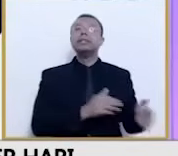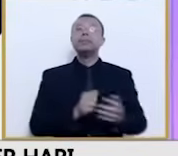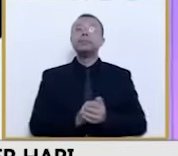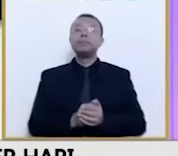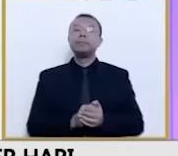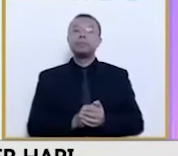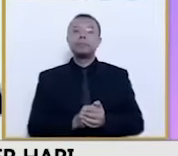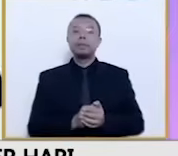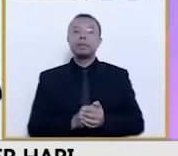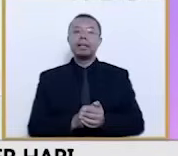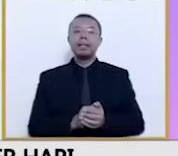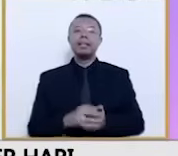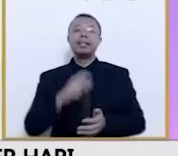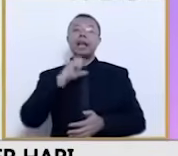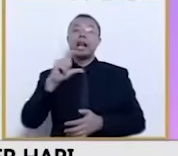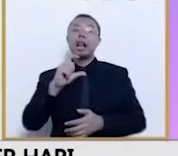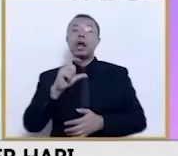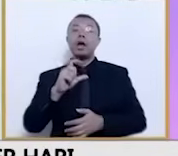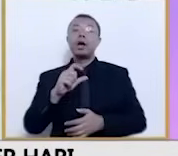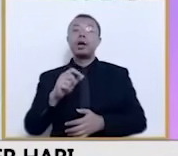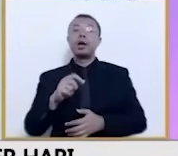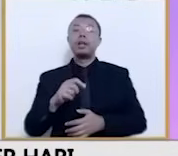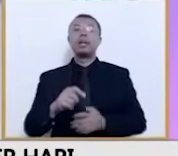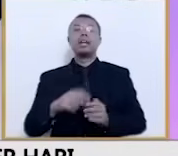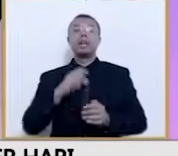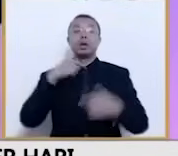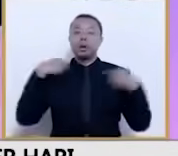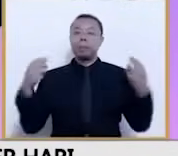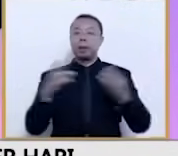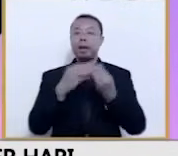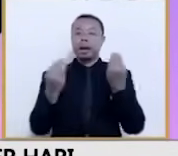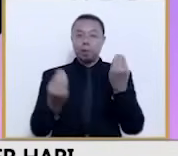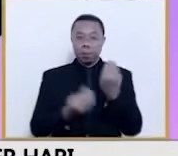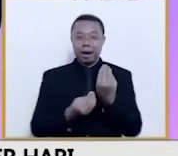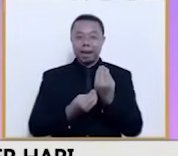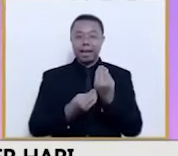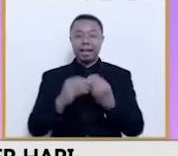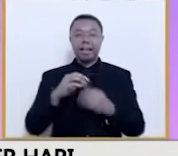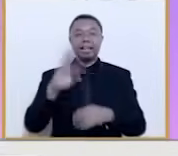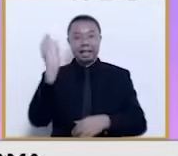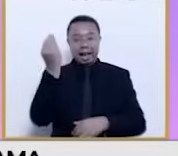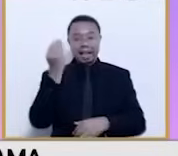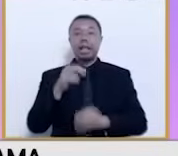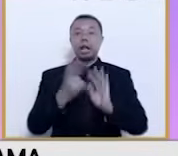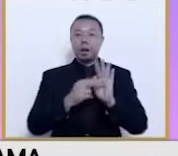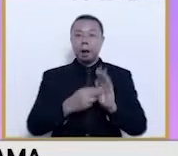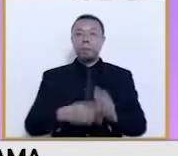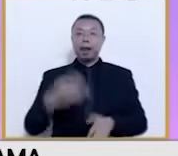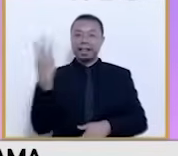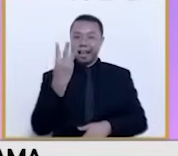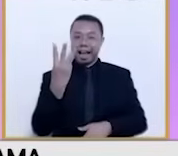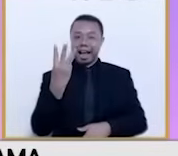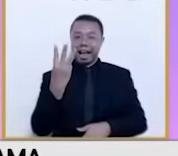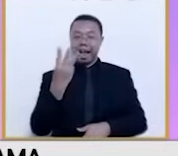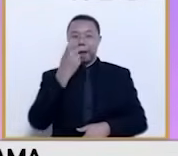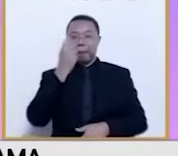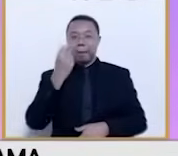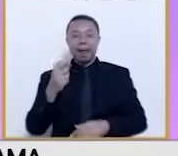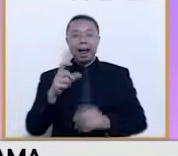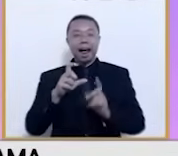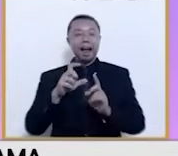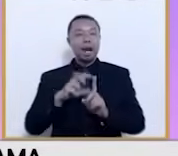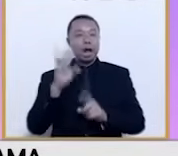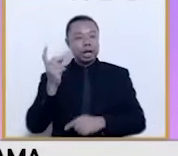ya. Dan pasangan calon gubernur dan calon wakil gubernur DKI Jakarta nomor urut 3, Bapak